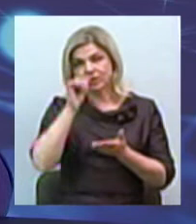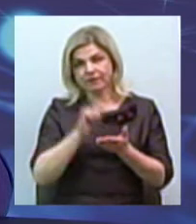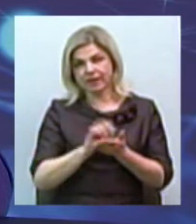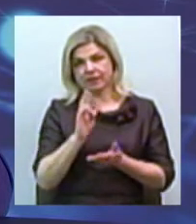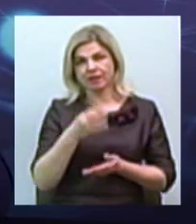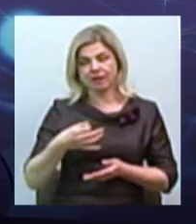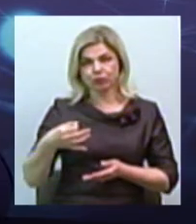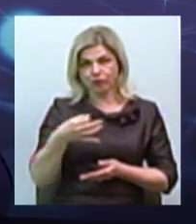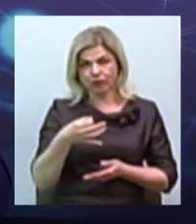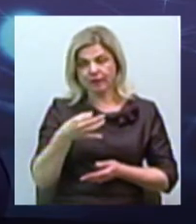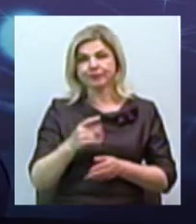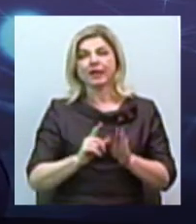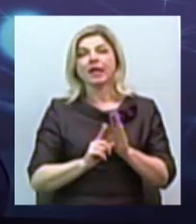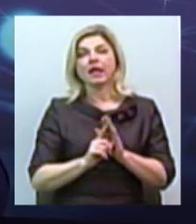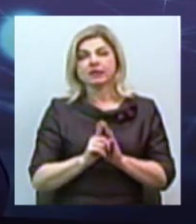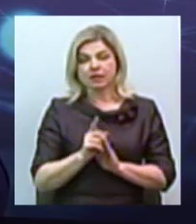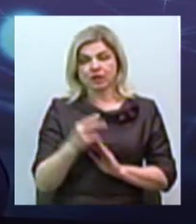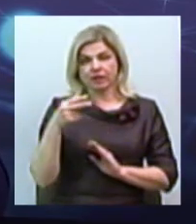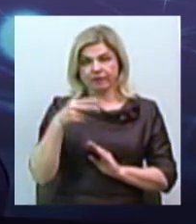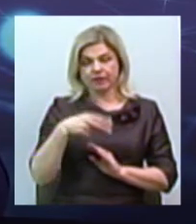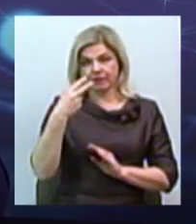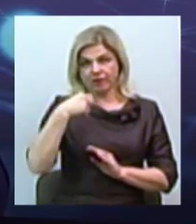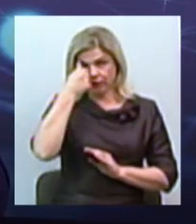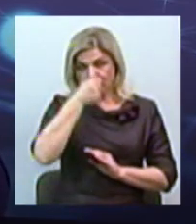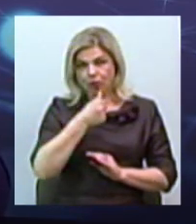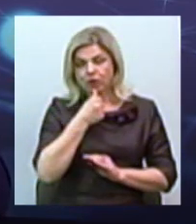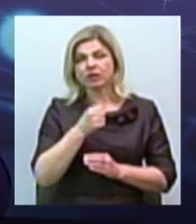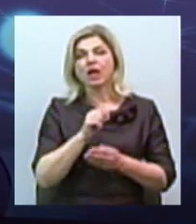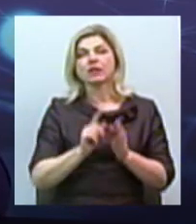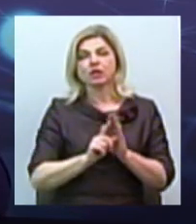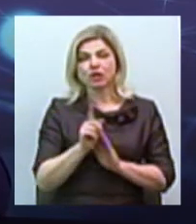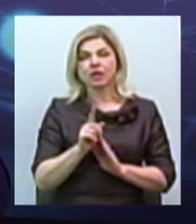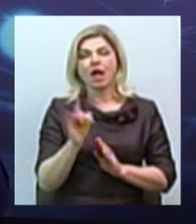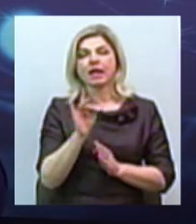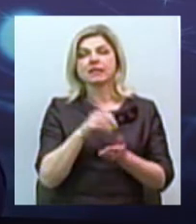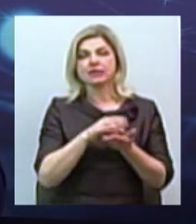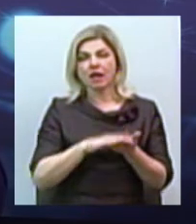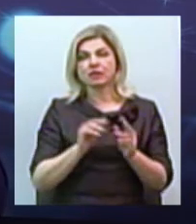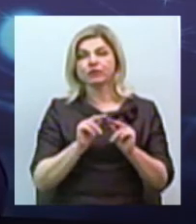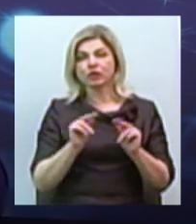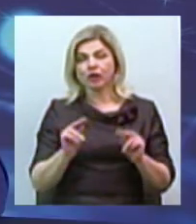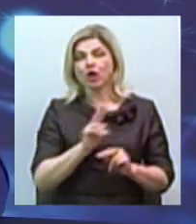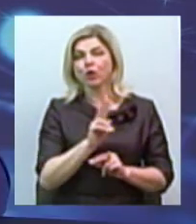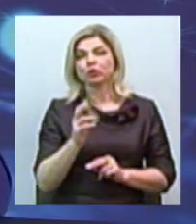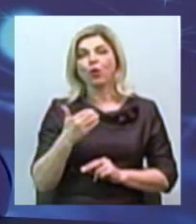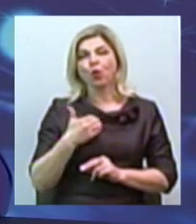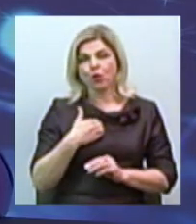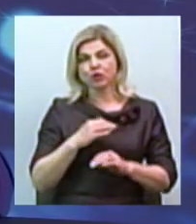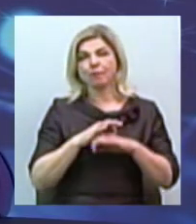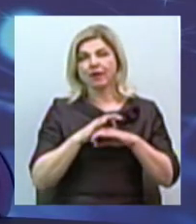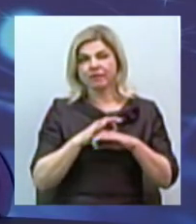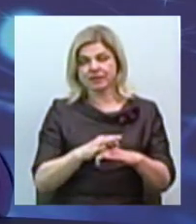стартує реєстрація вчителів, які виявили бажання пройти сертифікацію цього року. Які результати